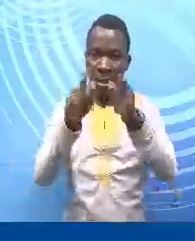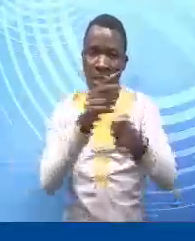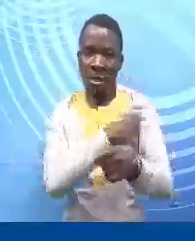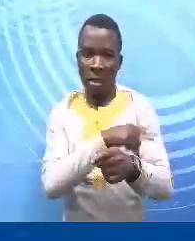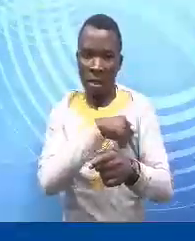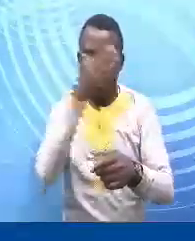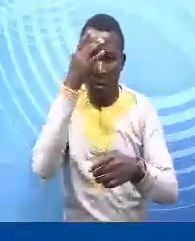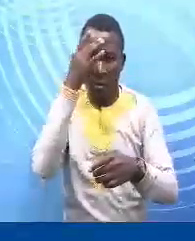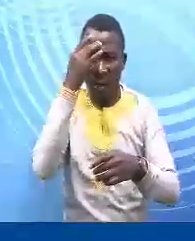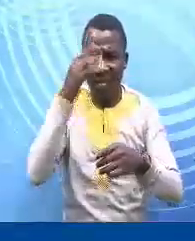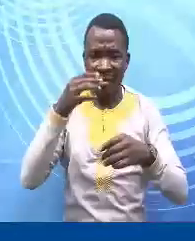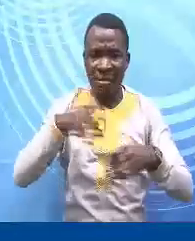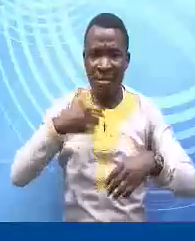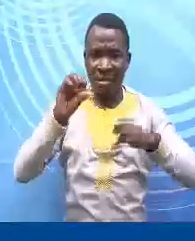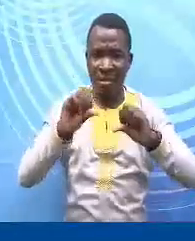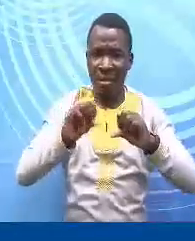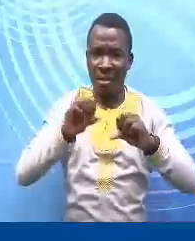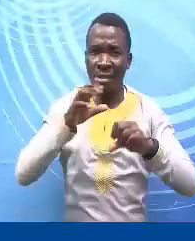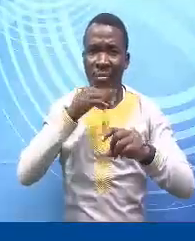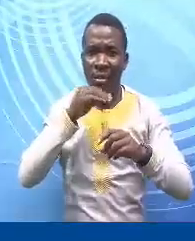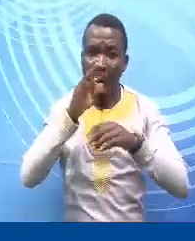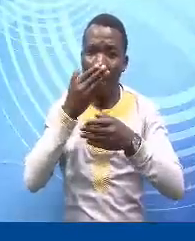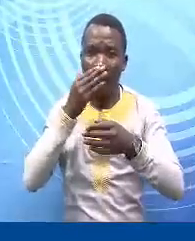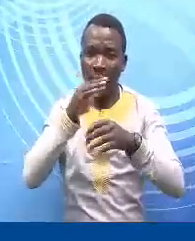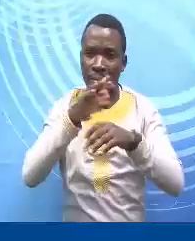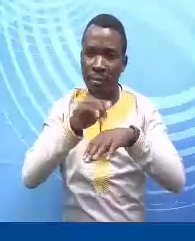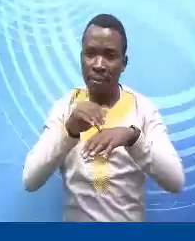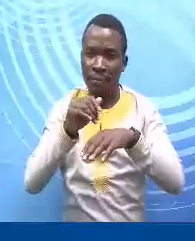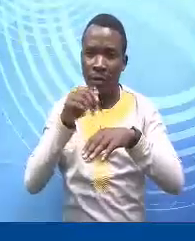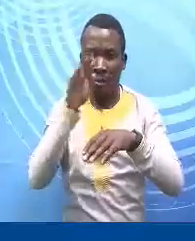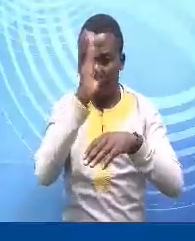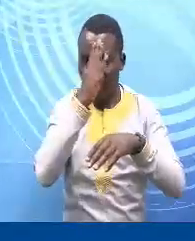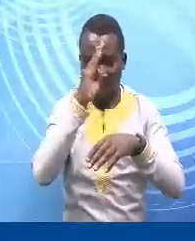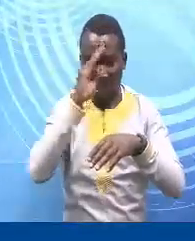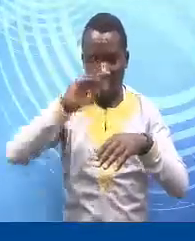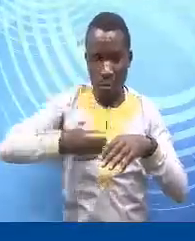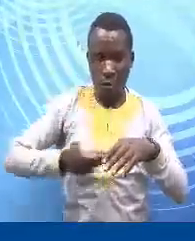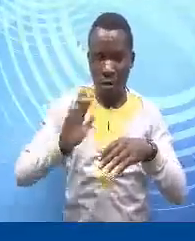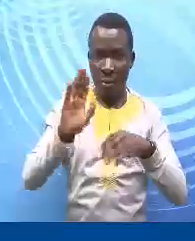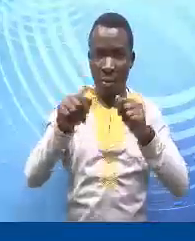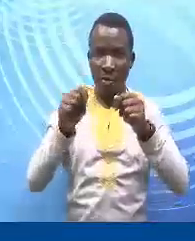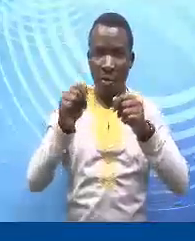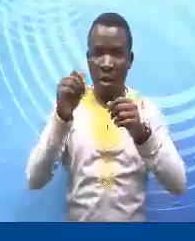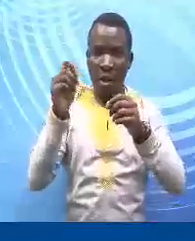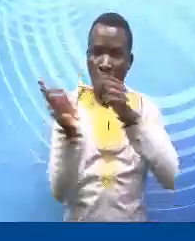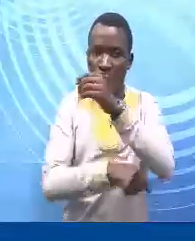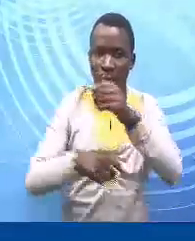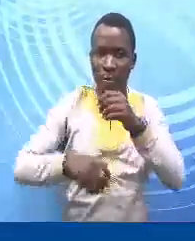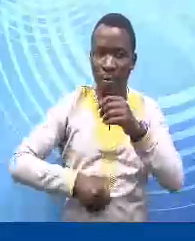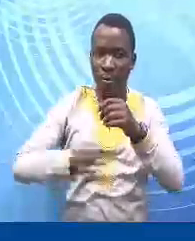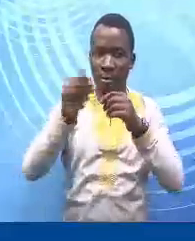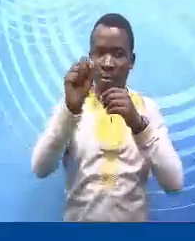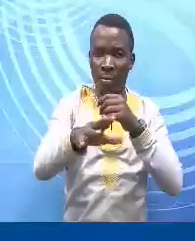kuko yaramerewe nabi ndetse n'umugabo akavuga ko atabaza ngo bitewe n'uko bakeka ko umugore we aba banyerondo baba bamukuyemo inda ubwo